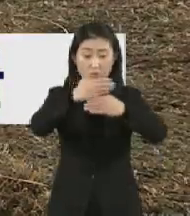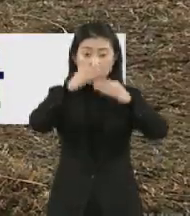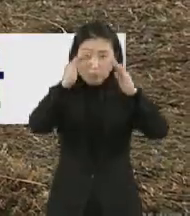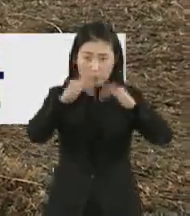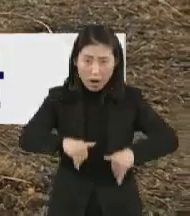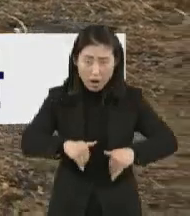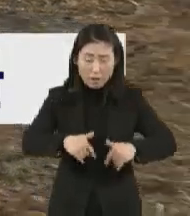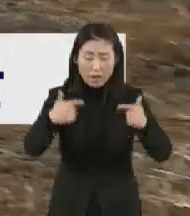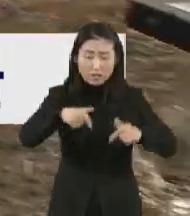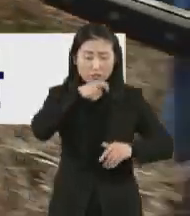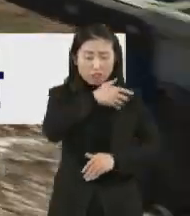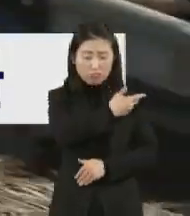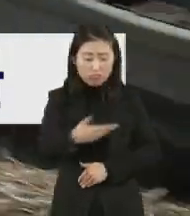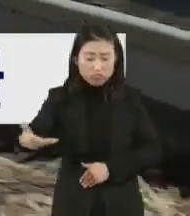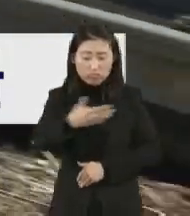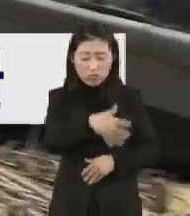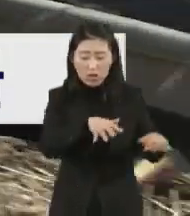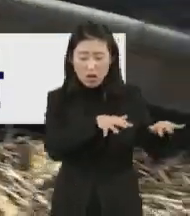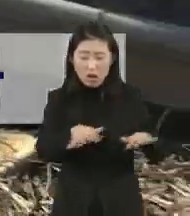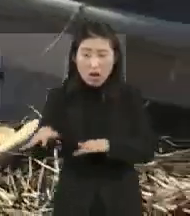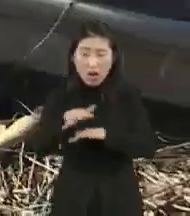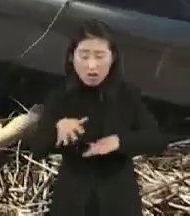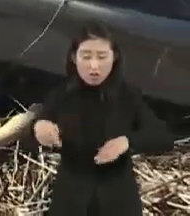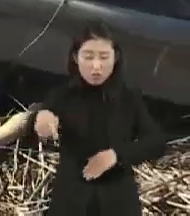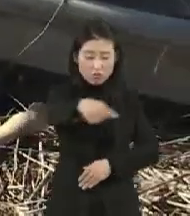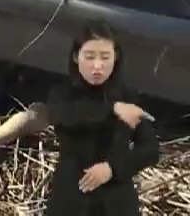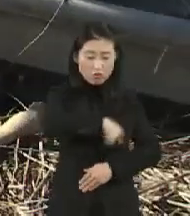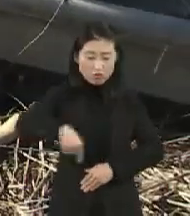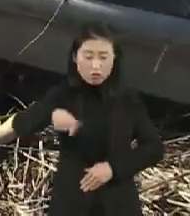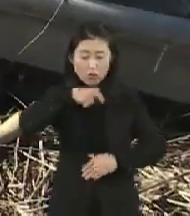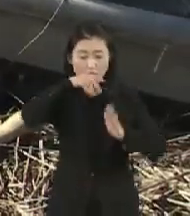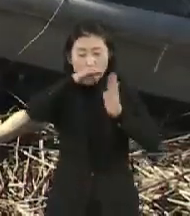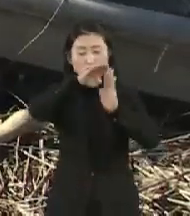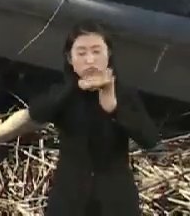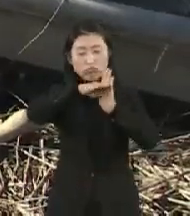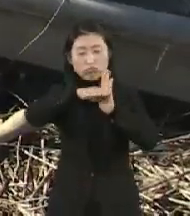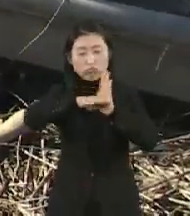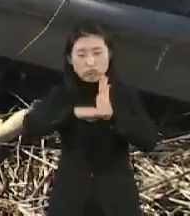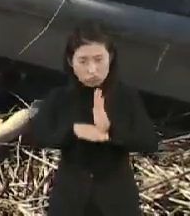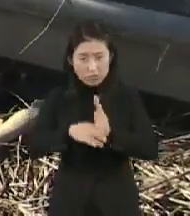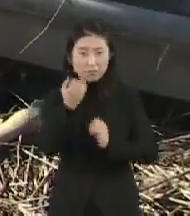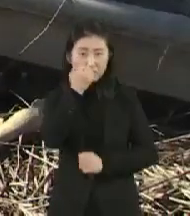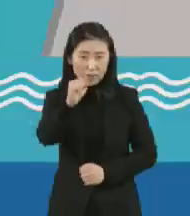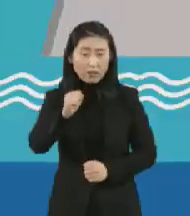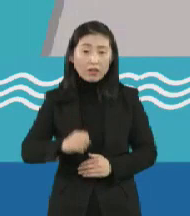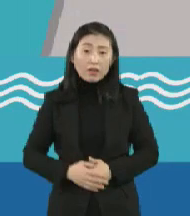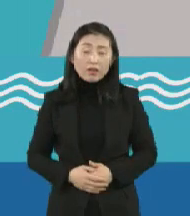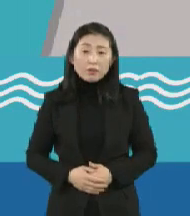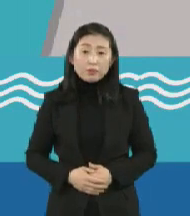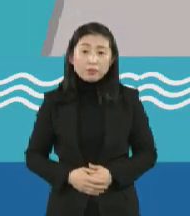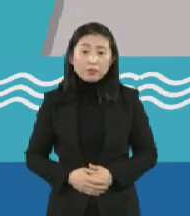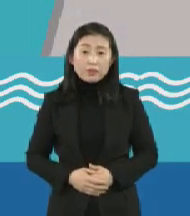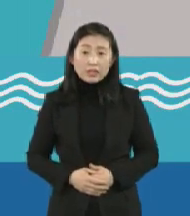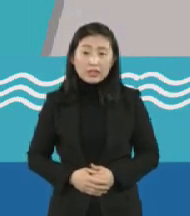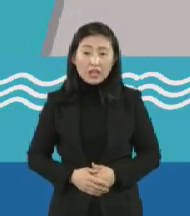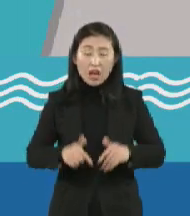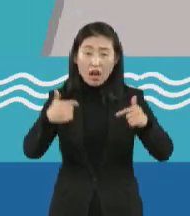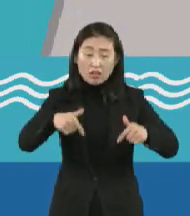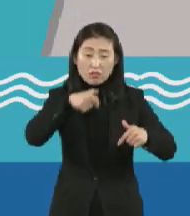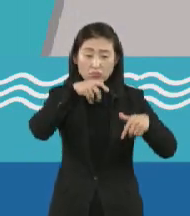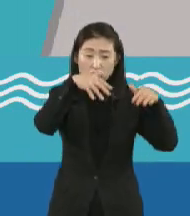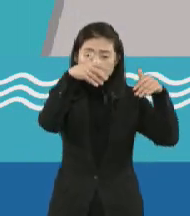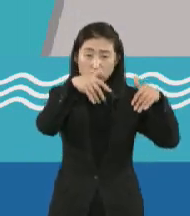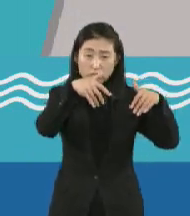개방으로 가뜩이나 낮아진 보행교 주변 수위가 더 내려갈 수밖에 없기 때문입니다. 실제로 상시 개방